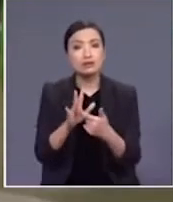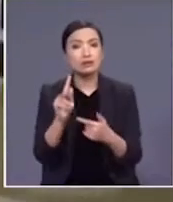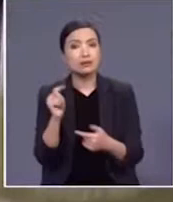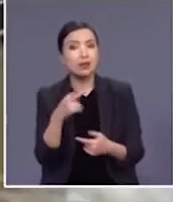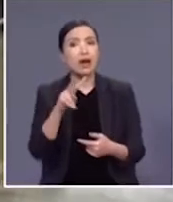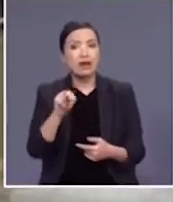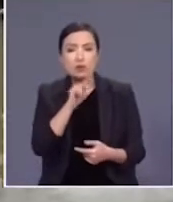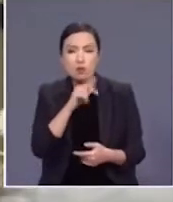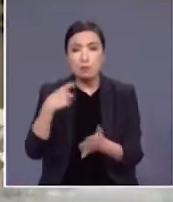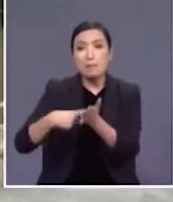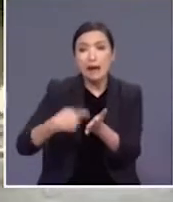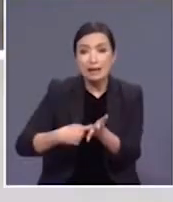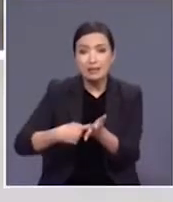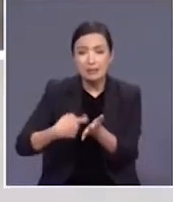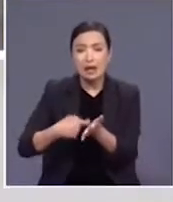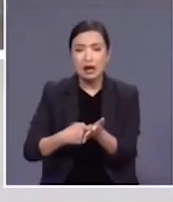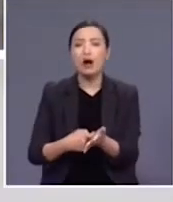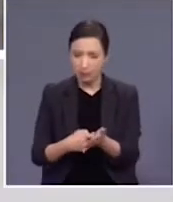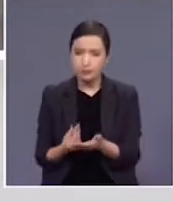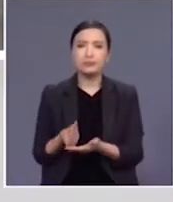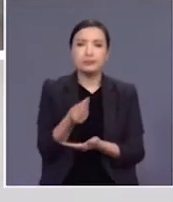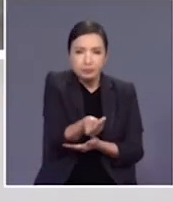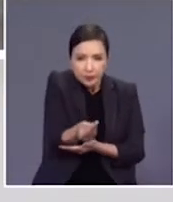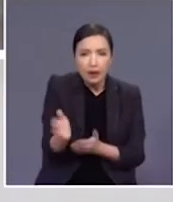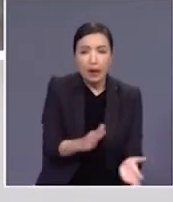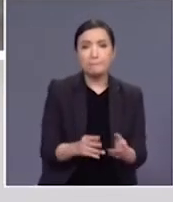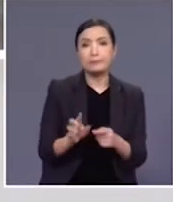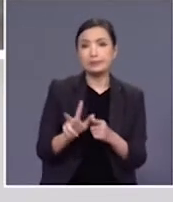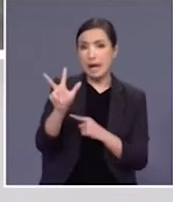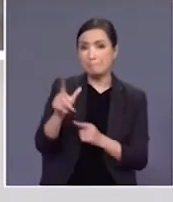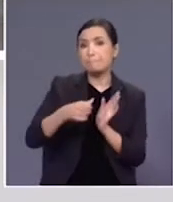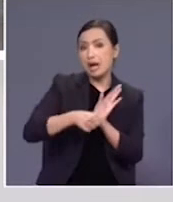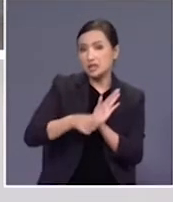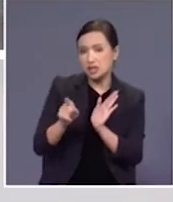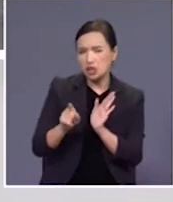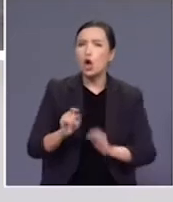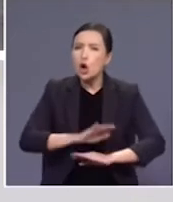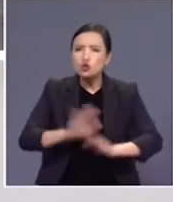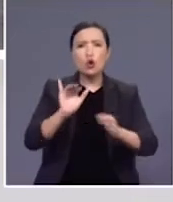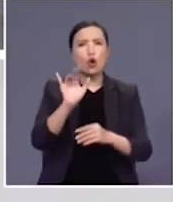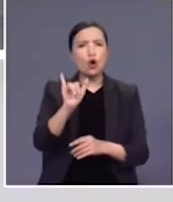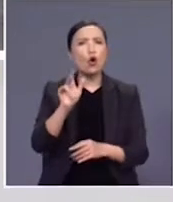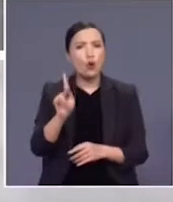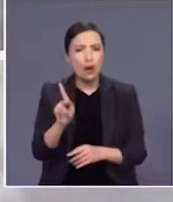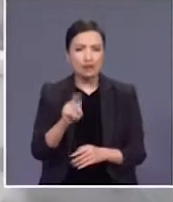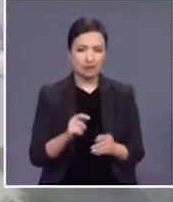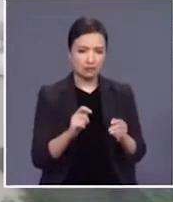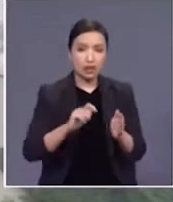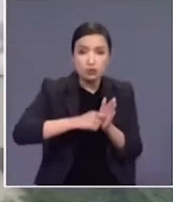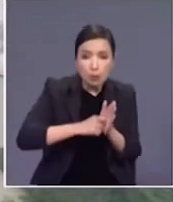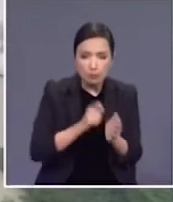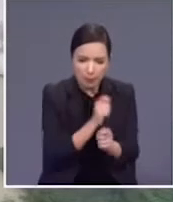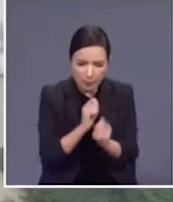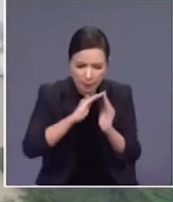ได้รับความเสียหายเป็นต้น 3. มาตรการทางภาษีได้แก่การยกเว้นภาษีสำหรับค่าใช้จ่ายในการซ่อมแซมอสังหาริมทรั